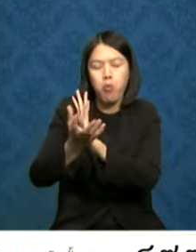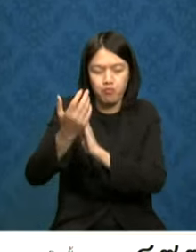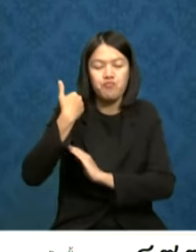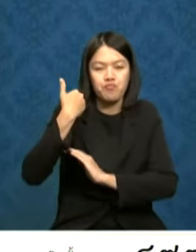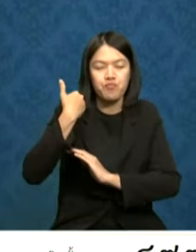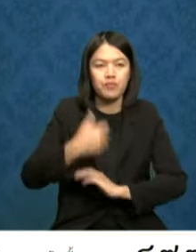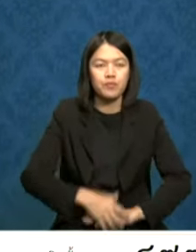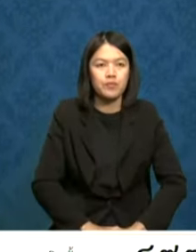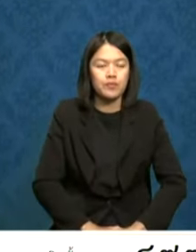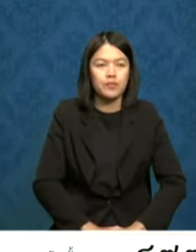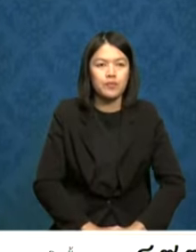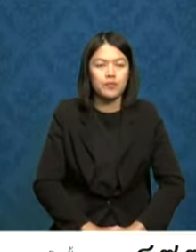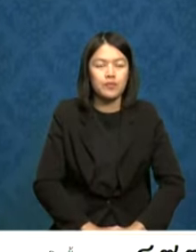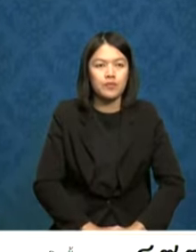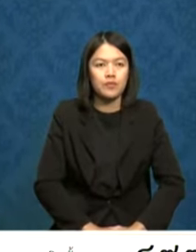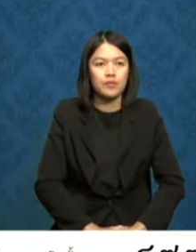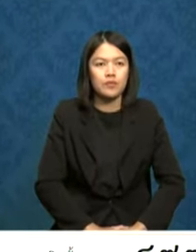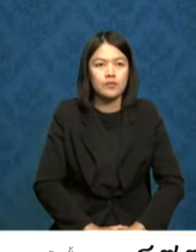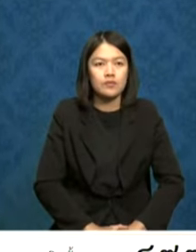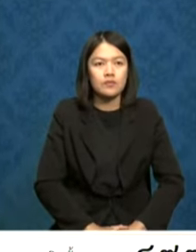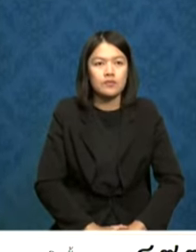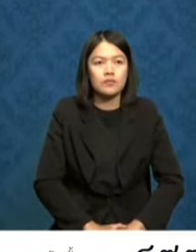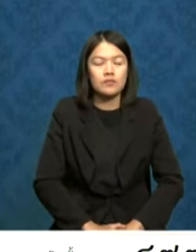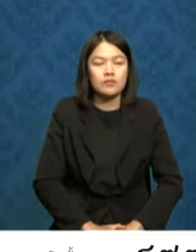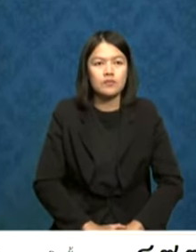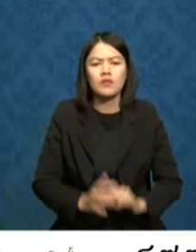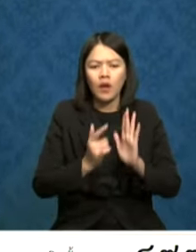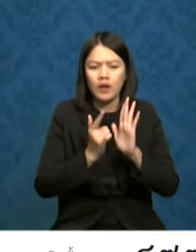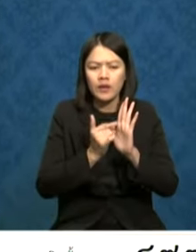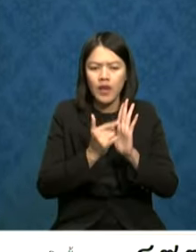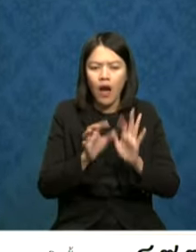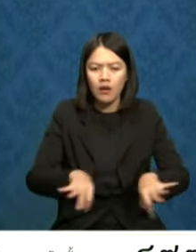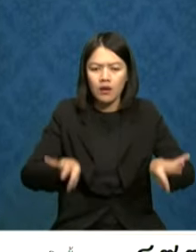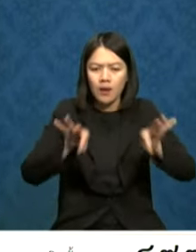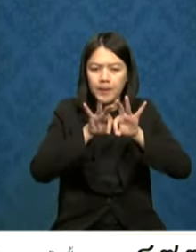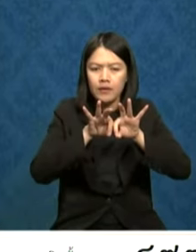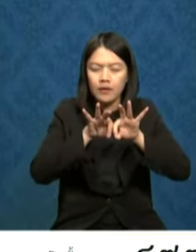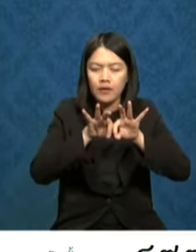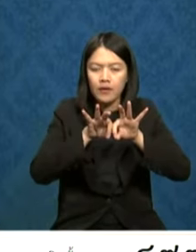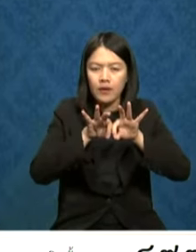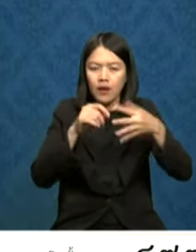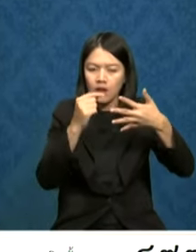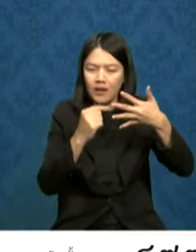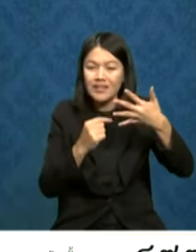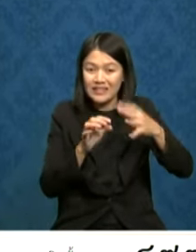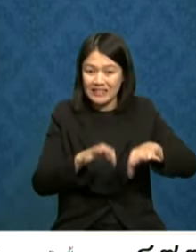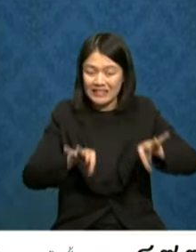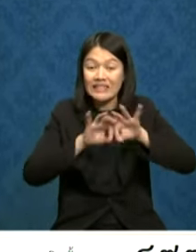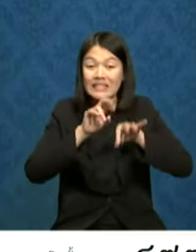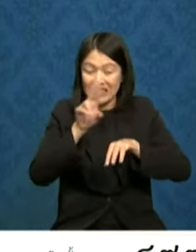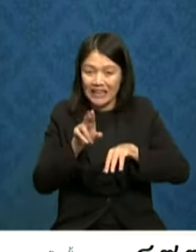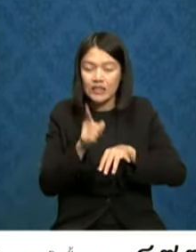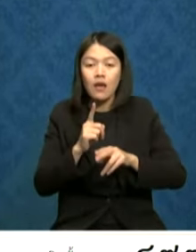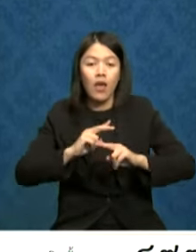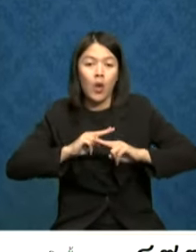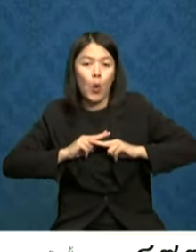นี้ครับแล้วก็ผลิตรายการยาที่มีความจำเป็นนะครับเ่อที่ต้องใช้ที่เราไม่ให้